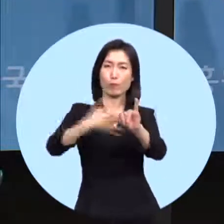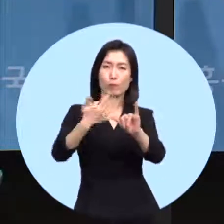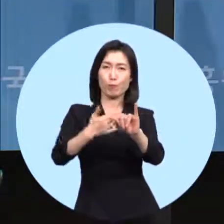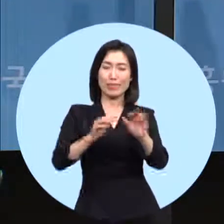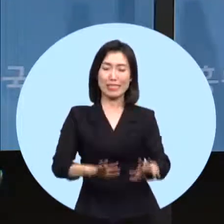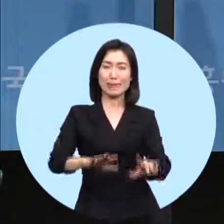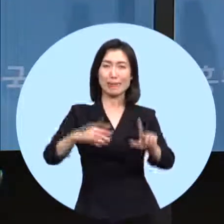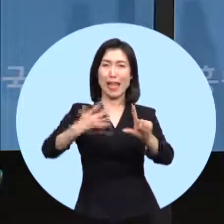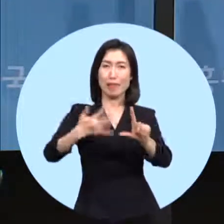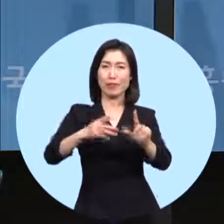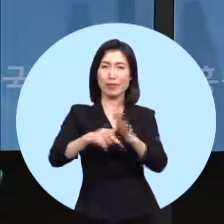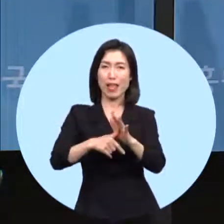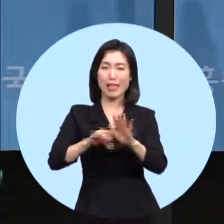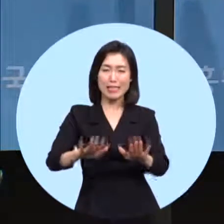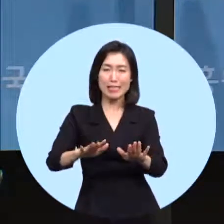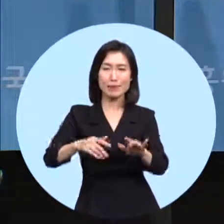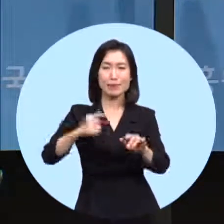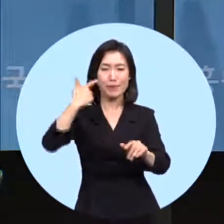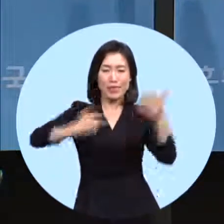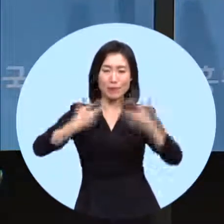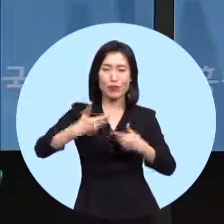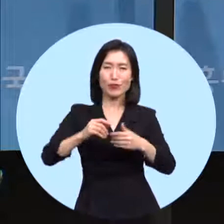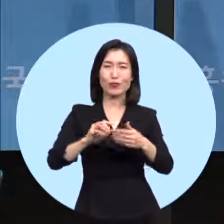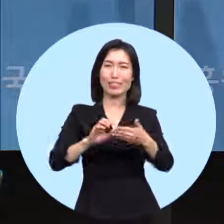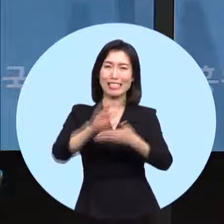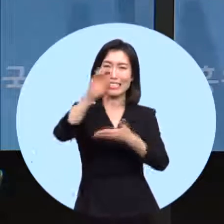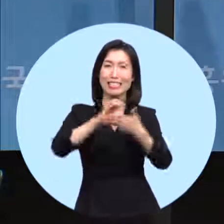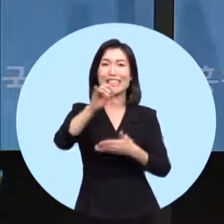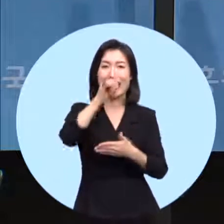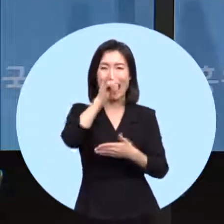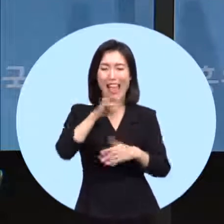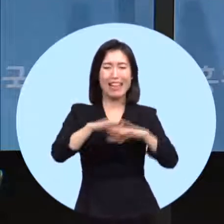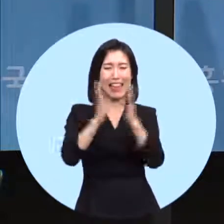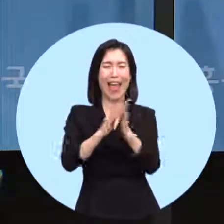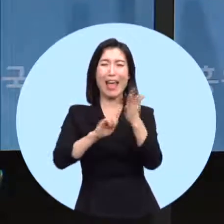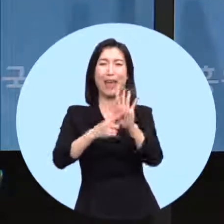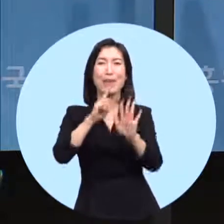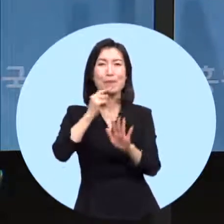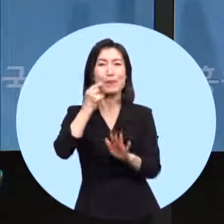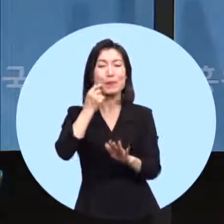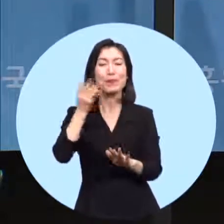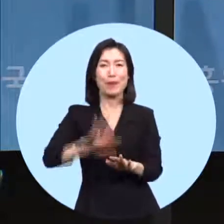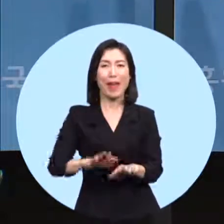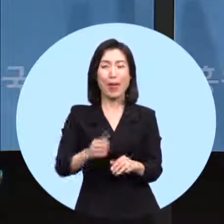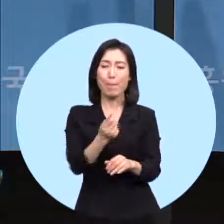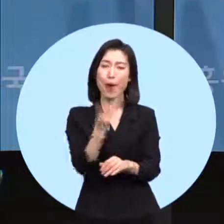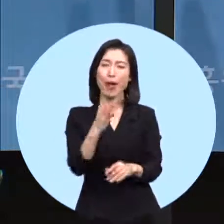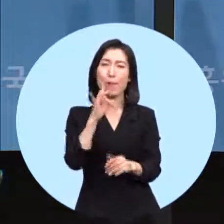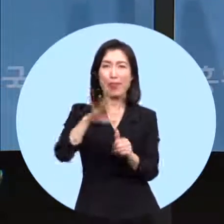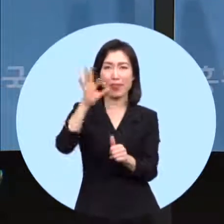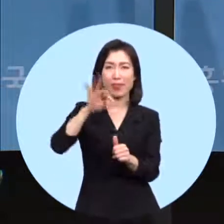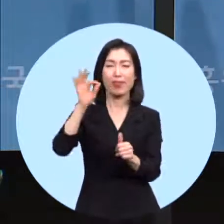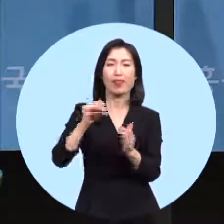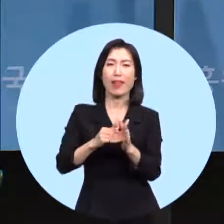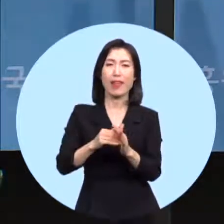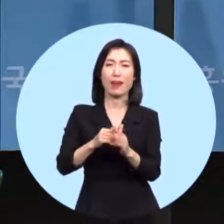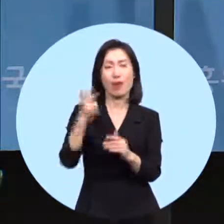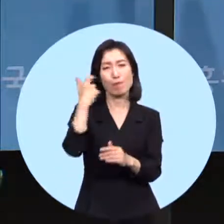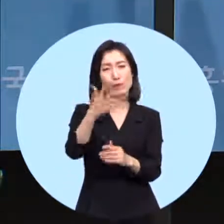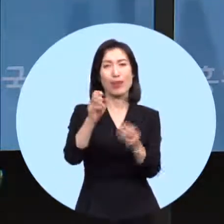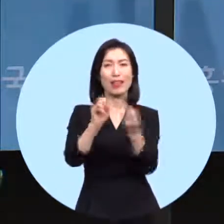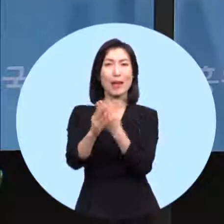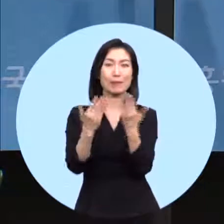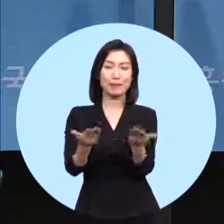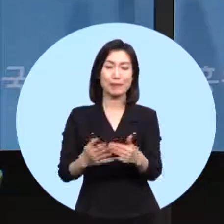이 생방송 중계하는 동안에도 질의가 들어왔습니다. 그래서 몇 가지 추려서 한번 오늘 참석하신 분들의 의견을